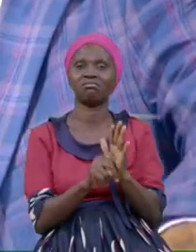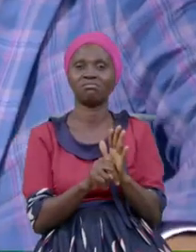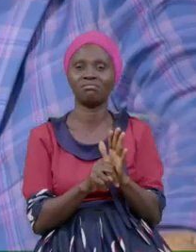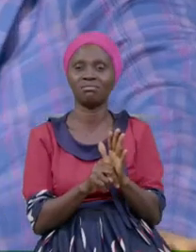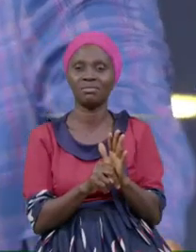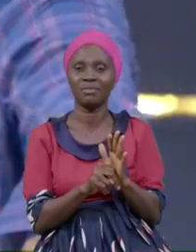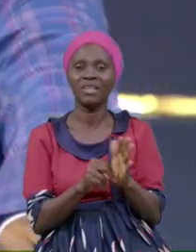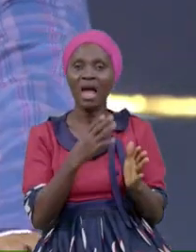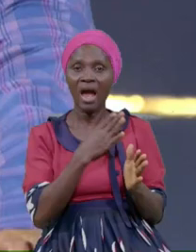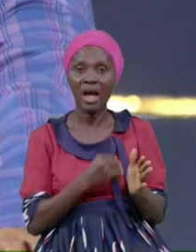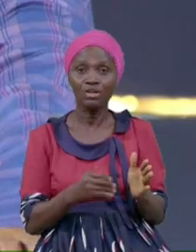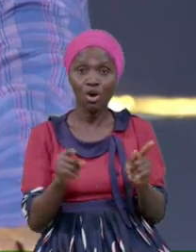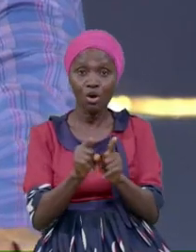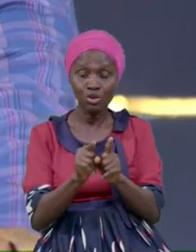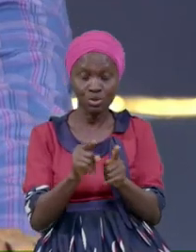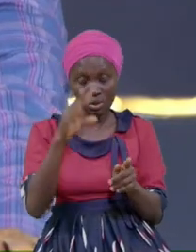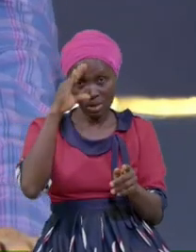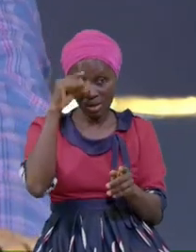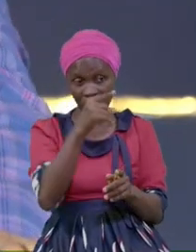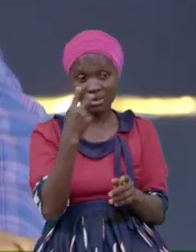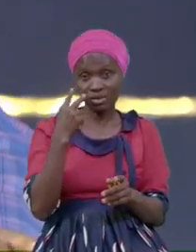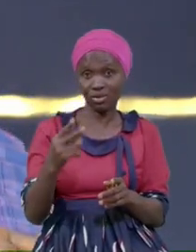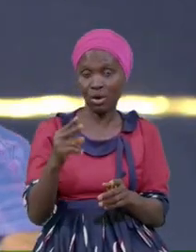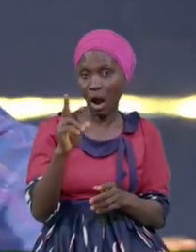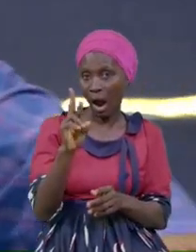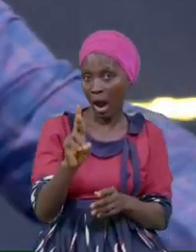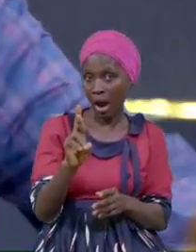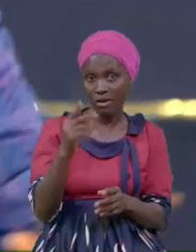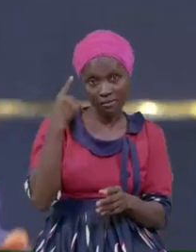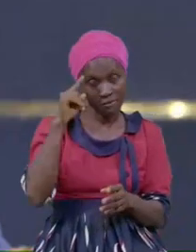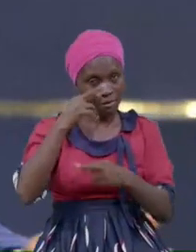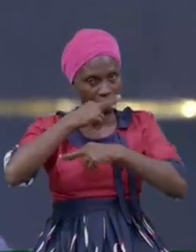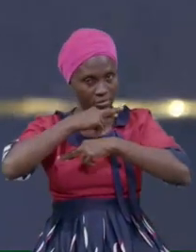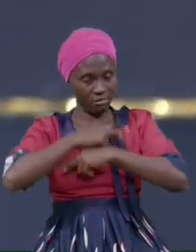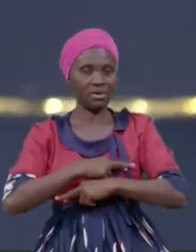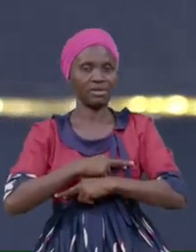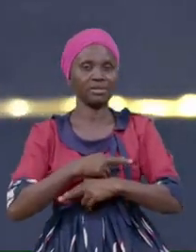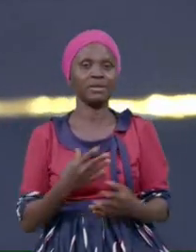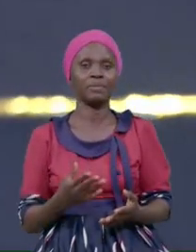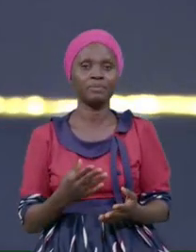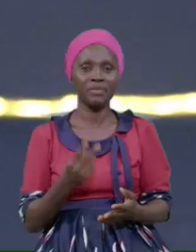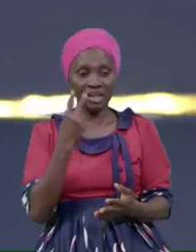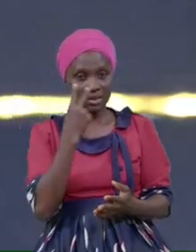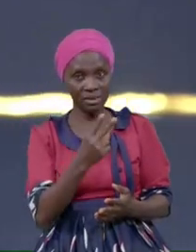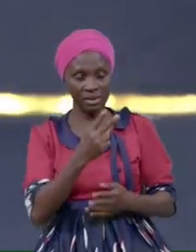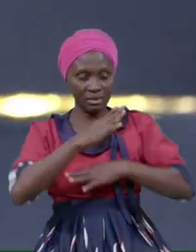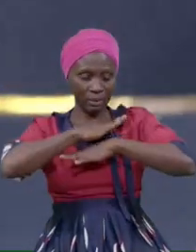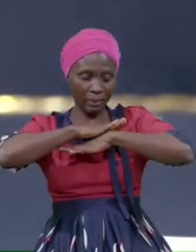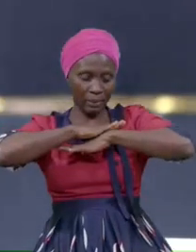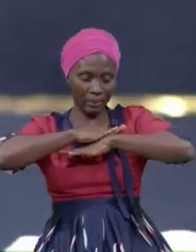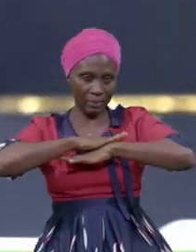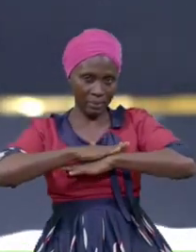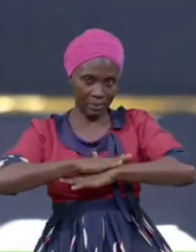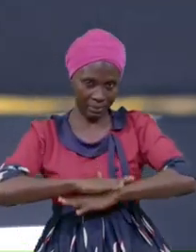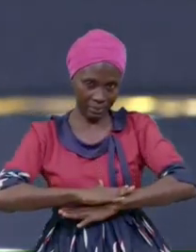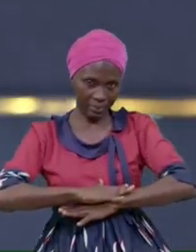Il y a le repos dans leur vie. Quand il a regardé la communauté de croyants